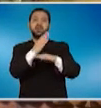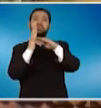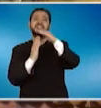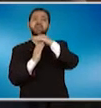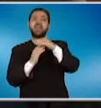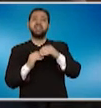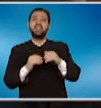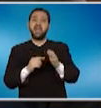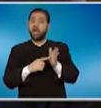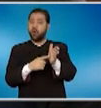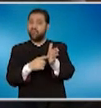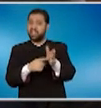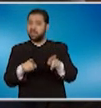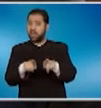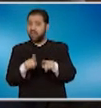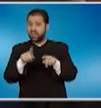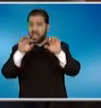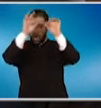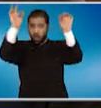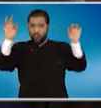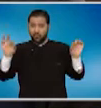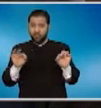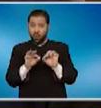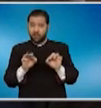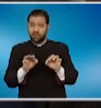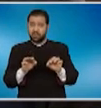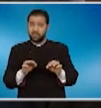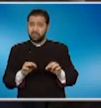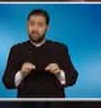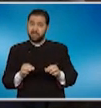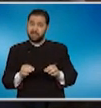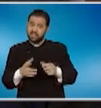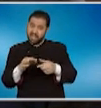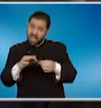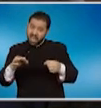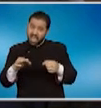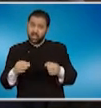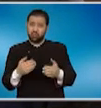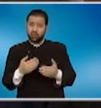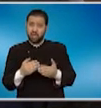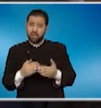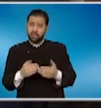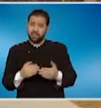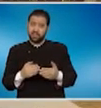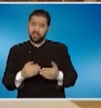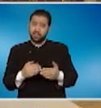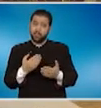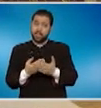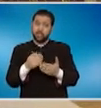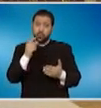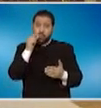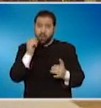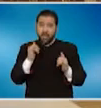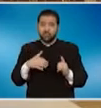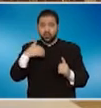smerenia se manifestă sub o formă sau alta ca o formă de dependență sau o formă de constatare a propriei recesivități față de